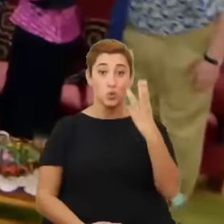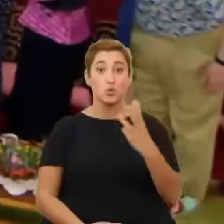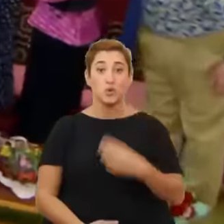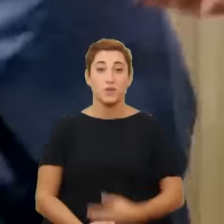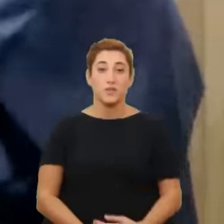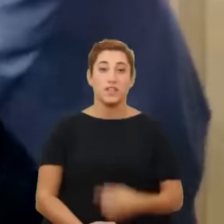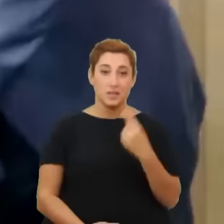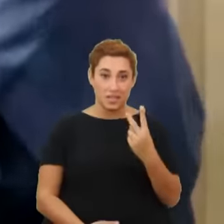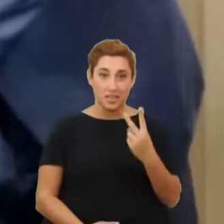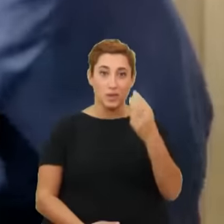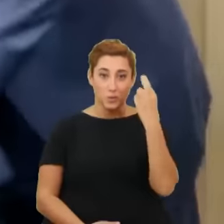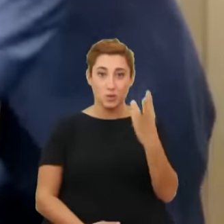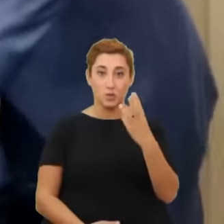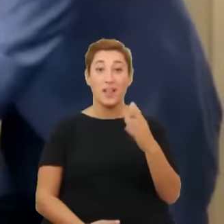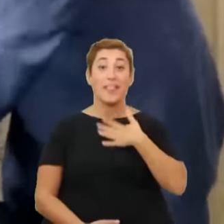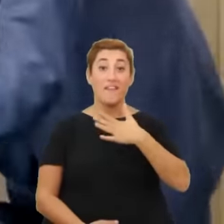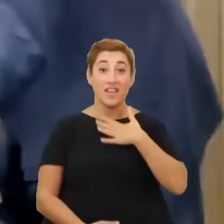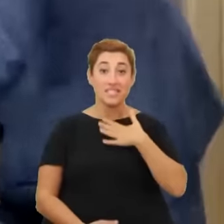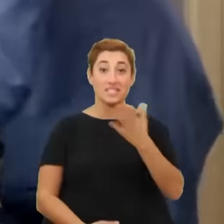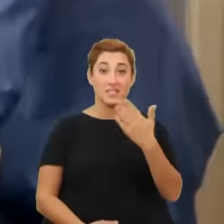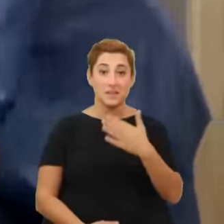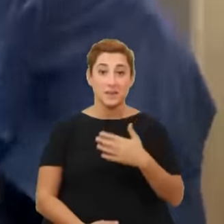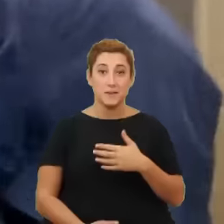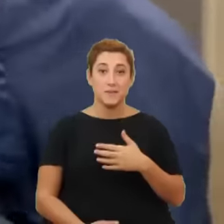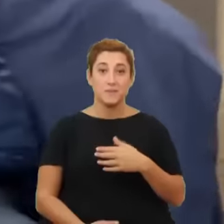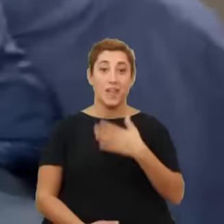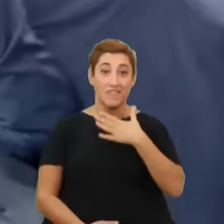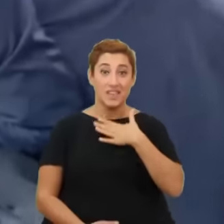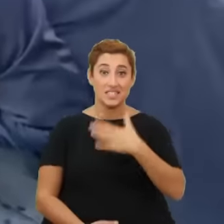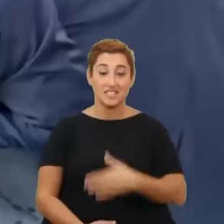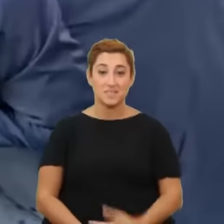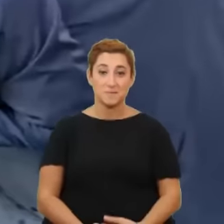Üç. Bir. İki. Üç. Nefes. Nefes.